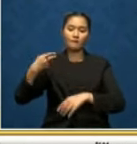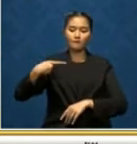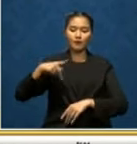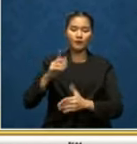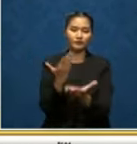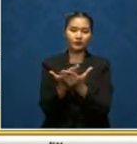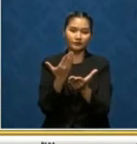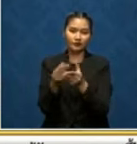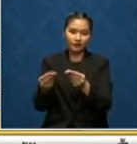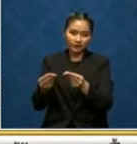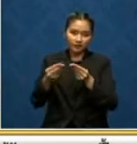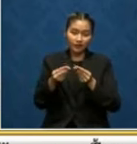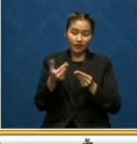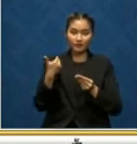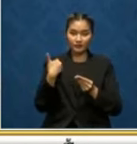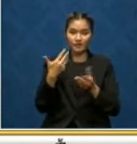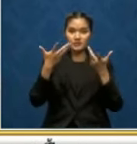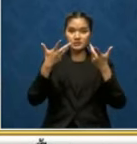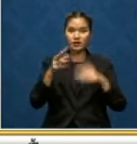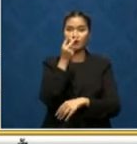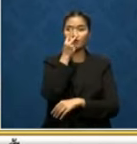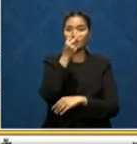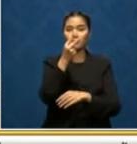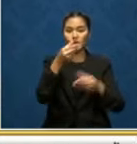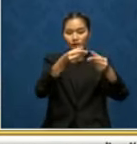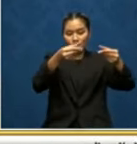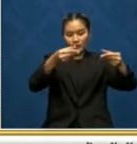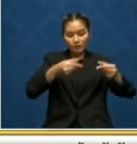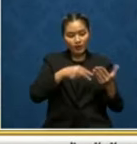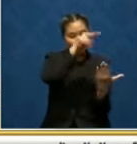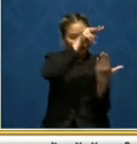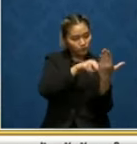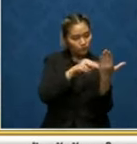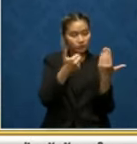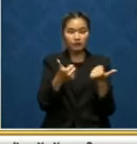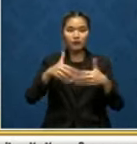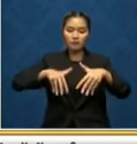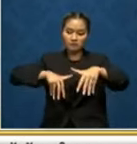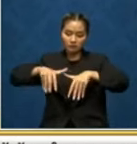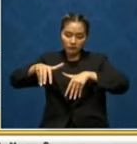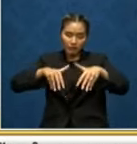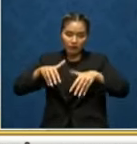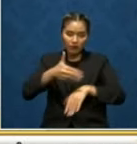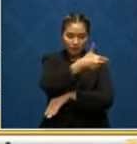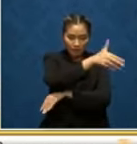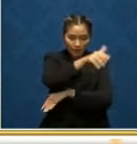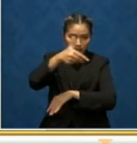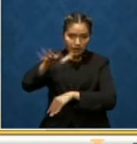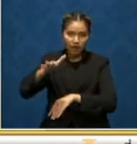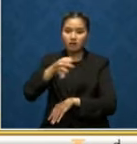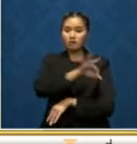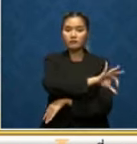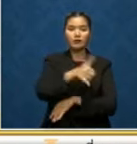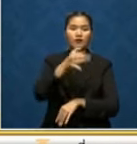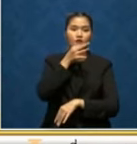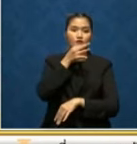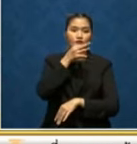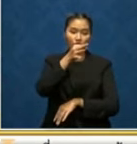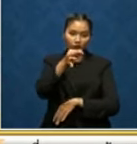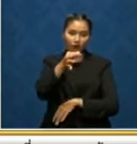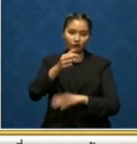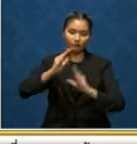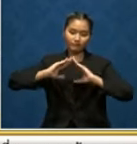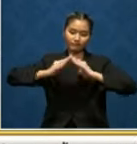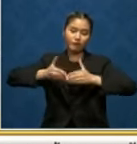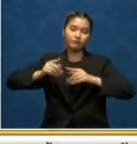นี้และเราก็ได้เห็นในรายงานข่าวว่ามีชาวบ้านที่ถูกไล่ถูกฟ้องถูกไล่รื้อเพื่อนำที่